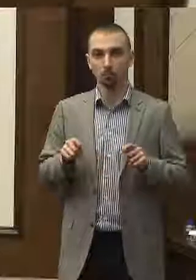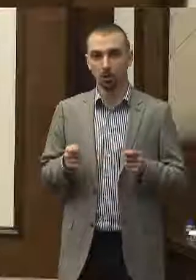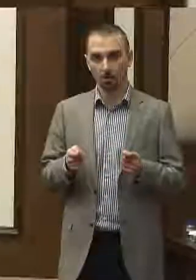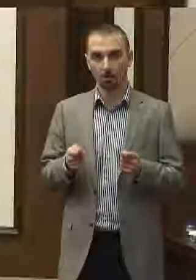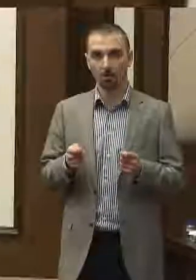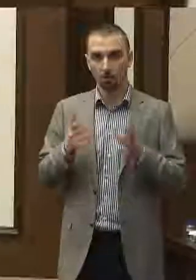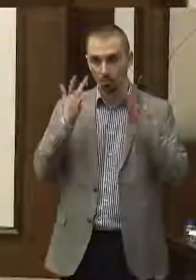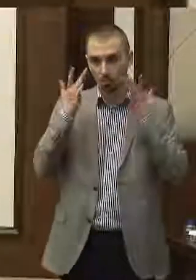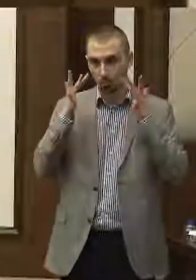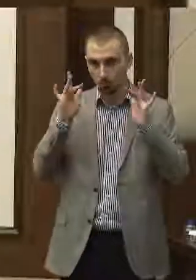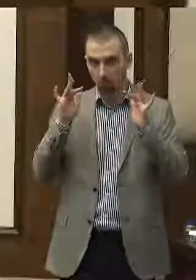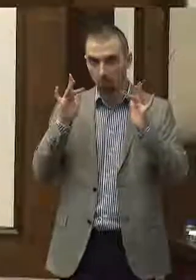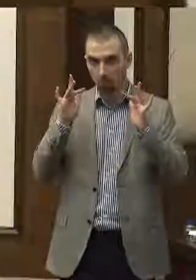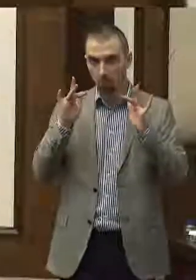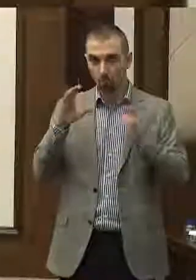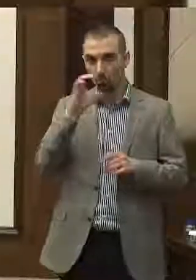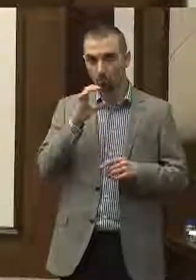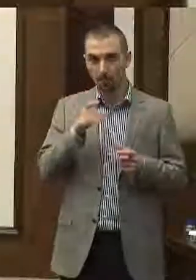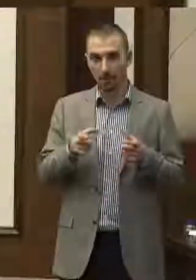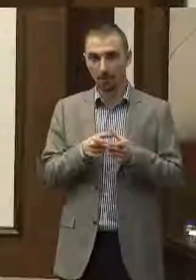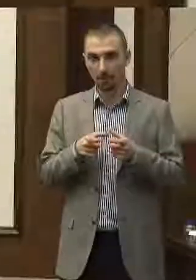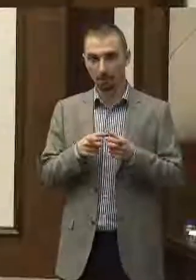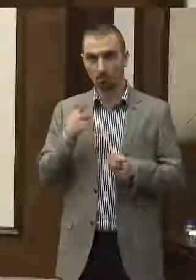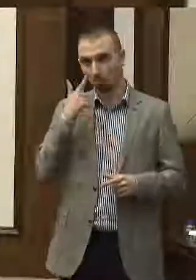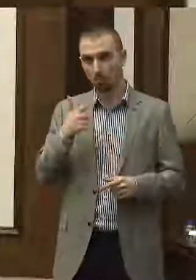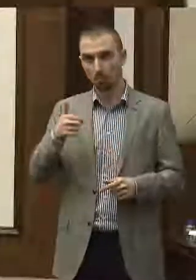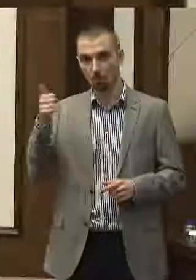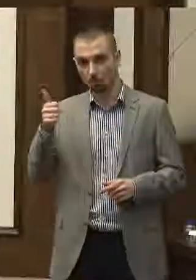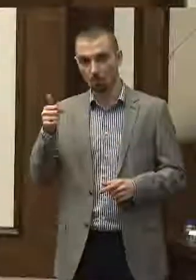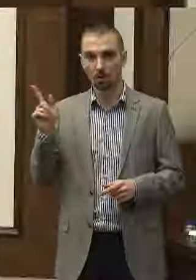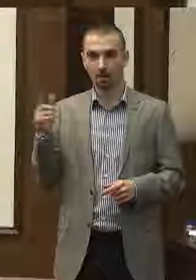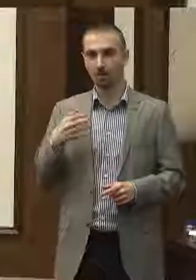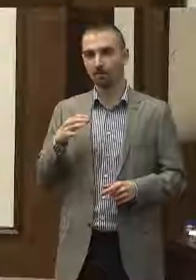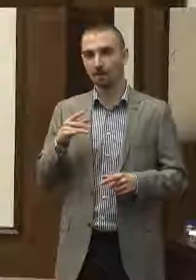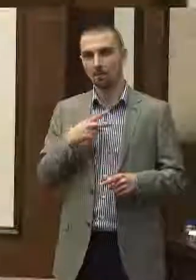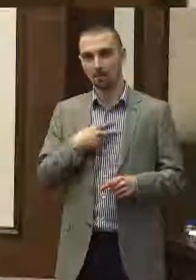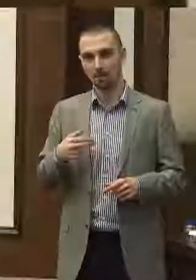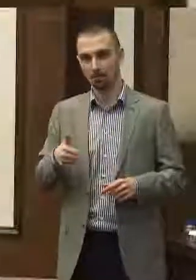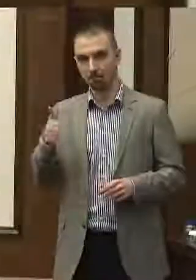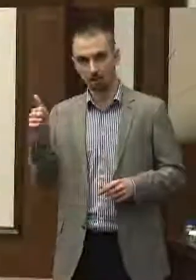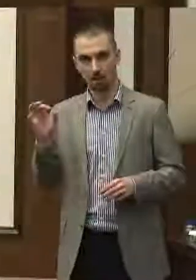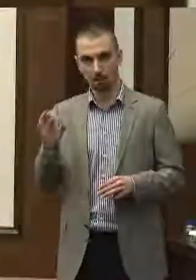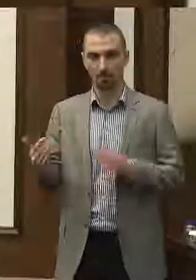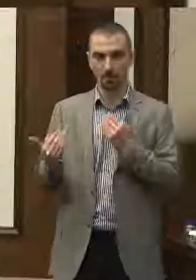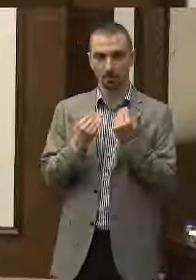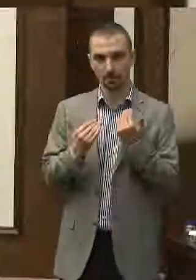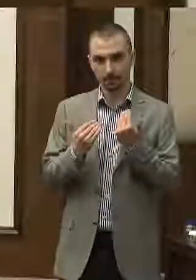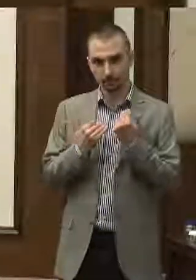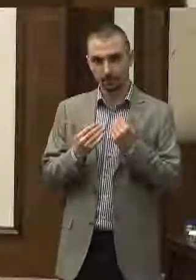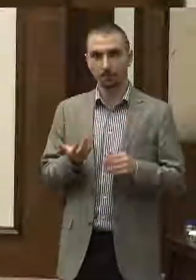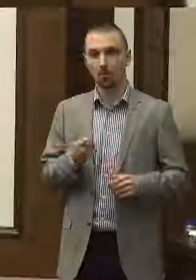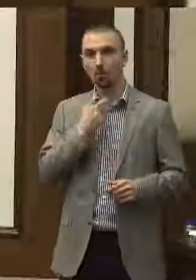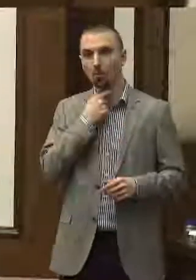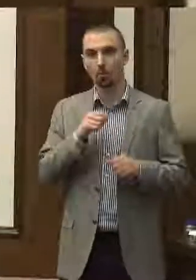Büyükçekmece Kültür Turizm Derneği olarak Kültür Müdürlüğü ve Sayın Başkanımızın sonsuz katkılarıyla